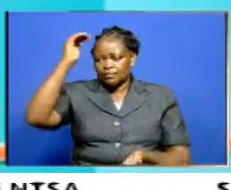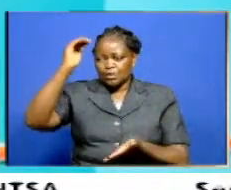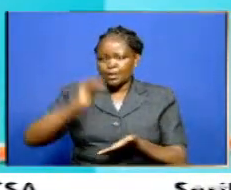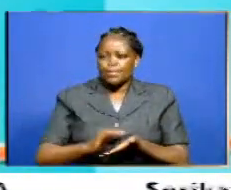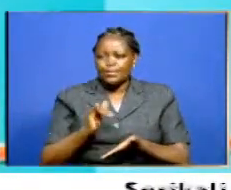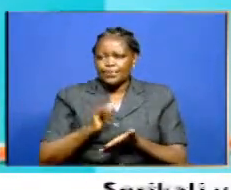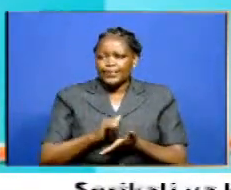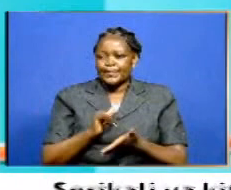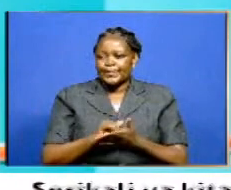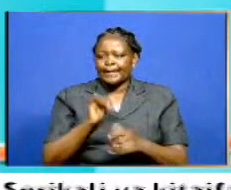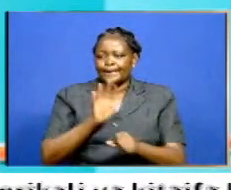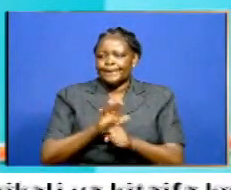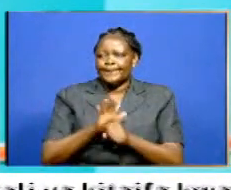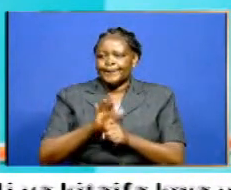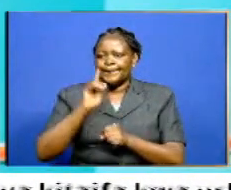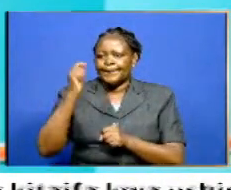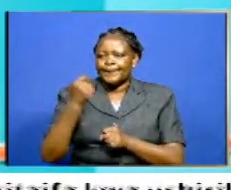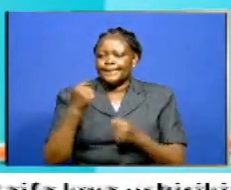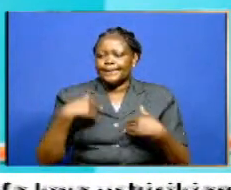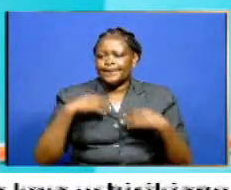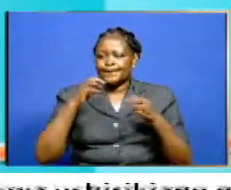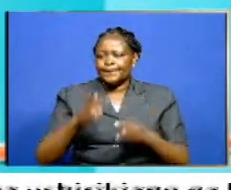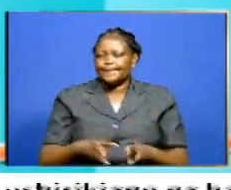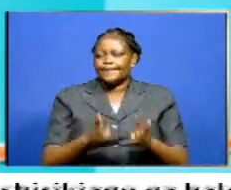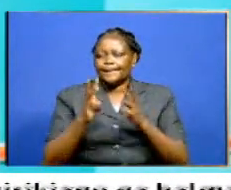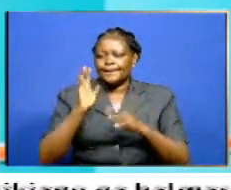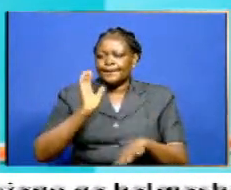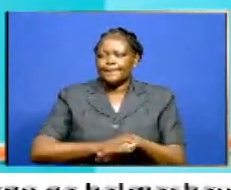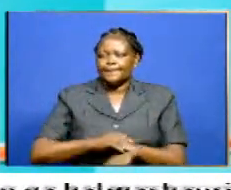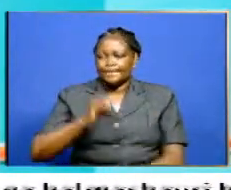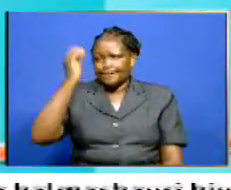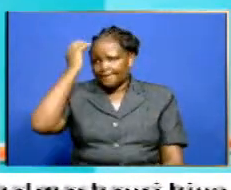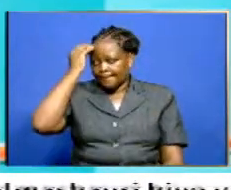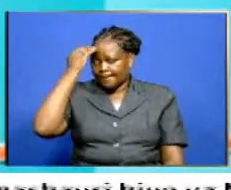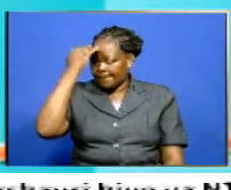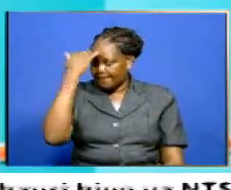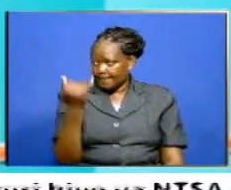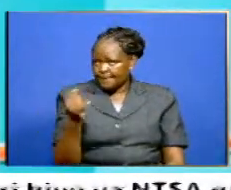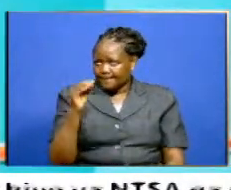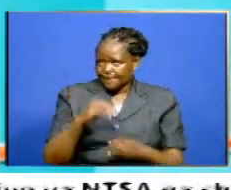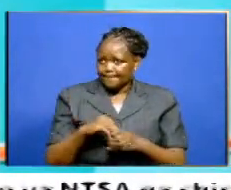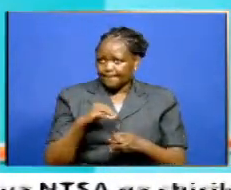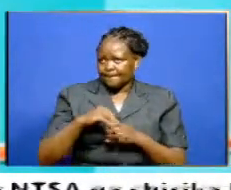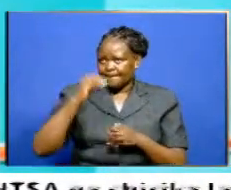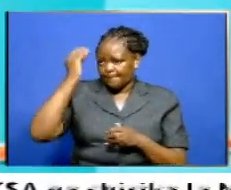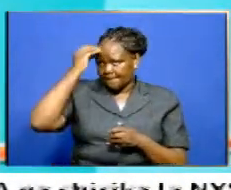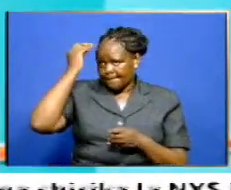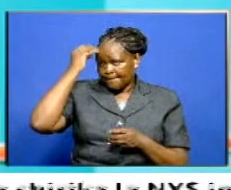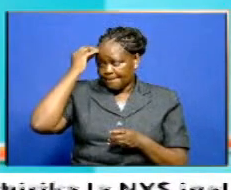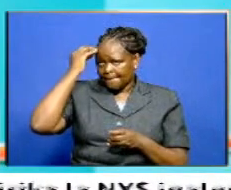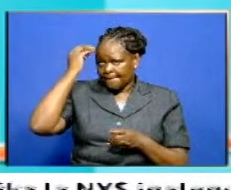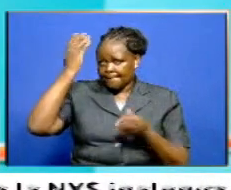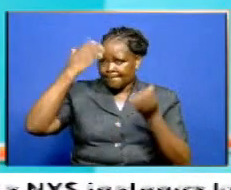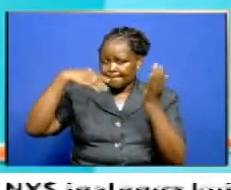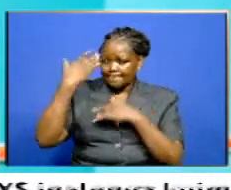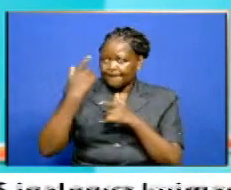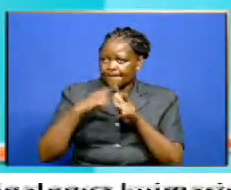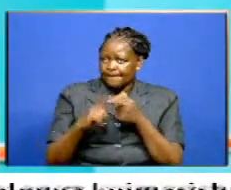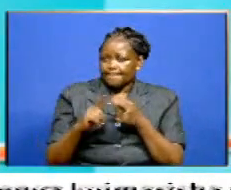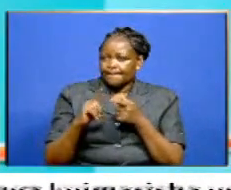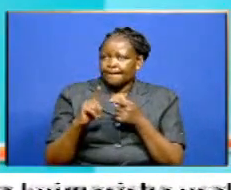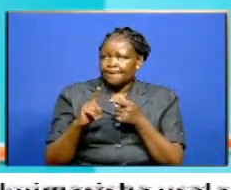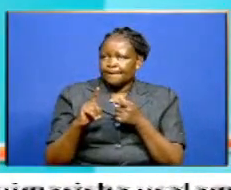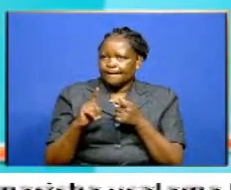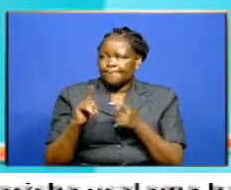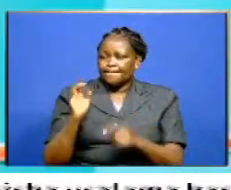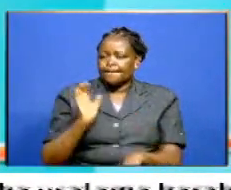that Wakenya wengi wana fursa ya kuweza kupokea elimu hii, kwa sababu tukiinvest kwa wanafunzi wetu wa vyuo vikuu then tuna secure future